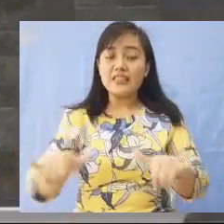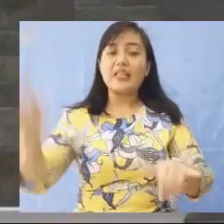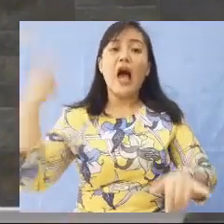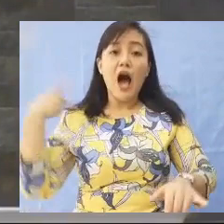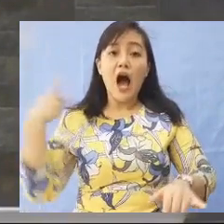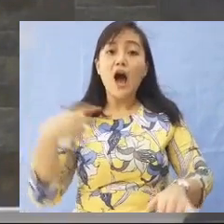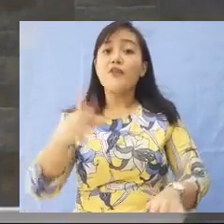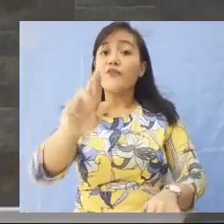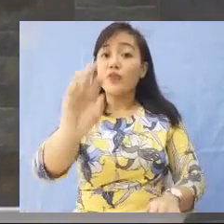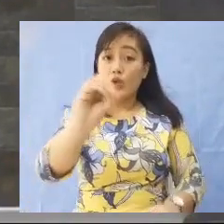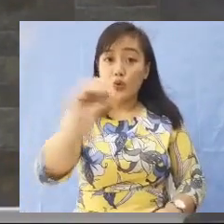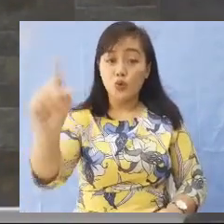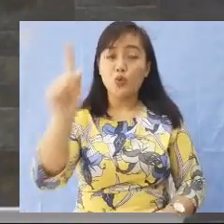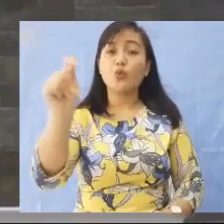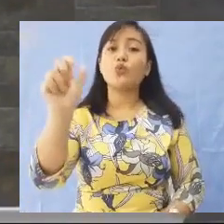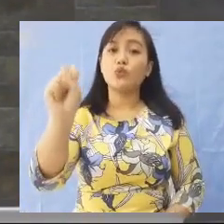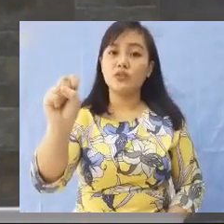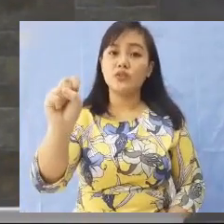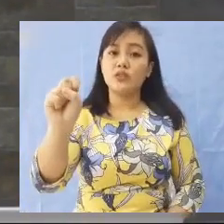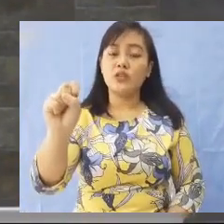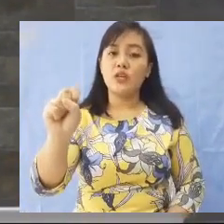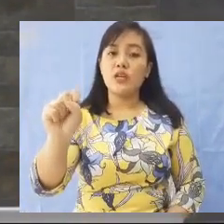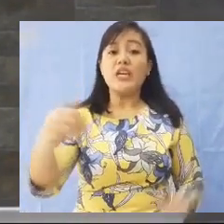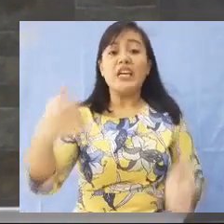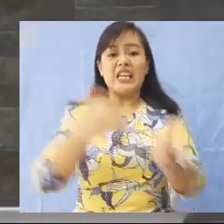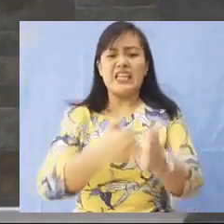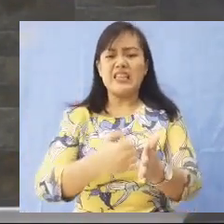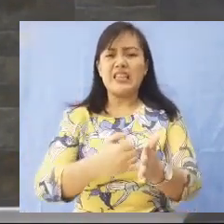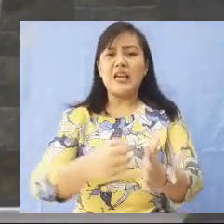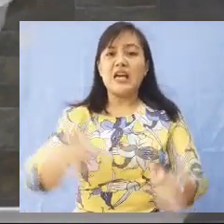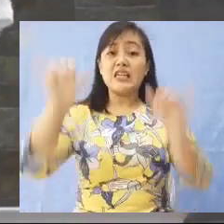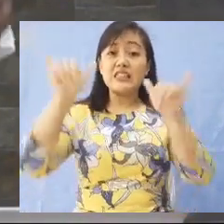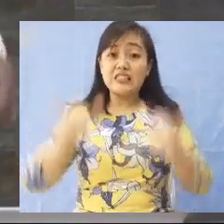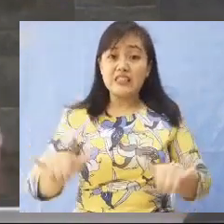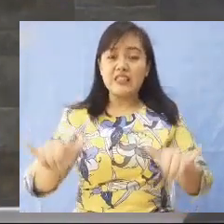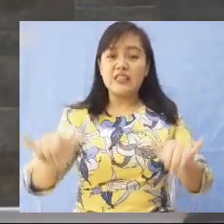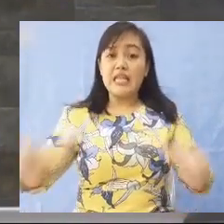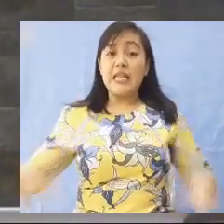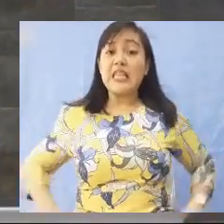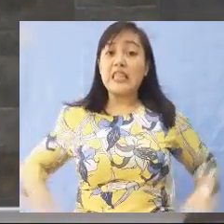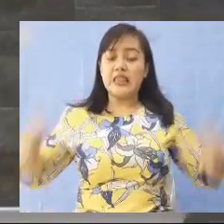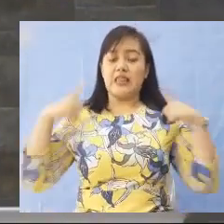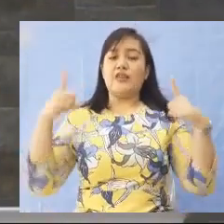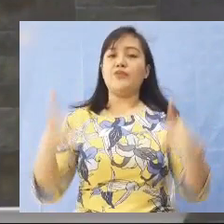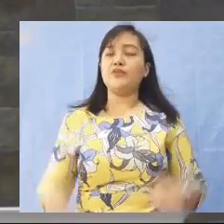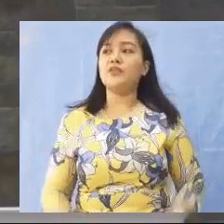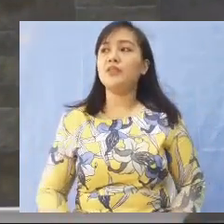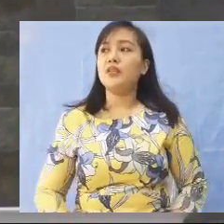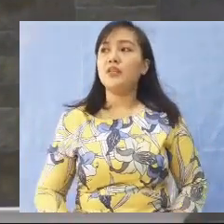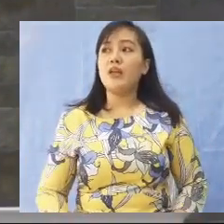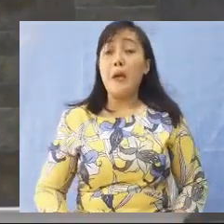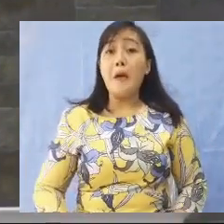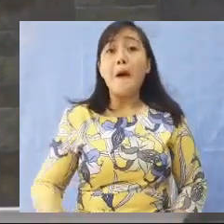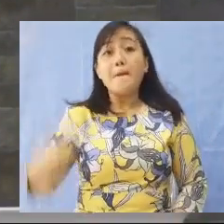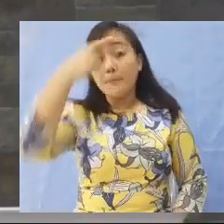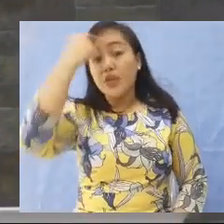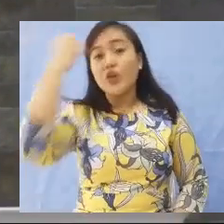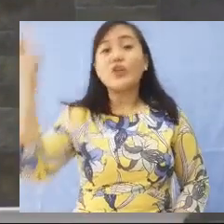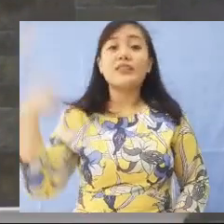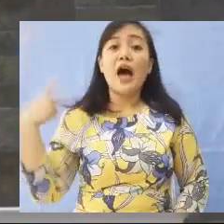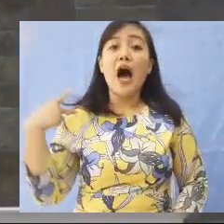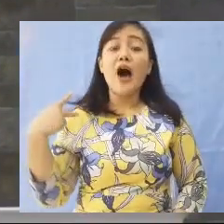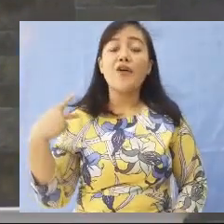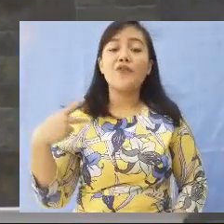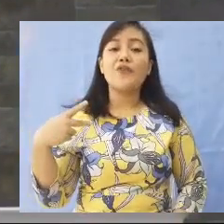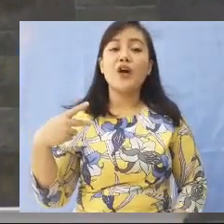Subukan mo yung kamote, yung gumagapang, at saka yung alugbate. Talbusan mo yan ng talbusan. Napansin nyo ba?